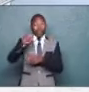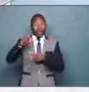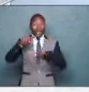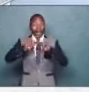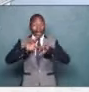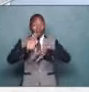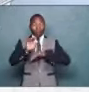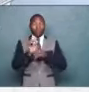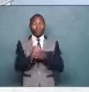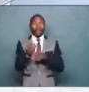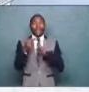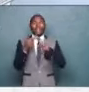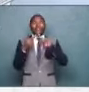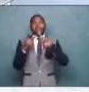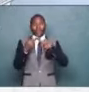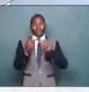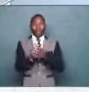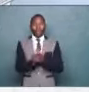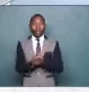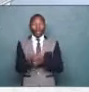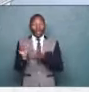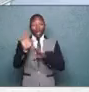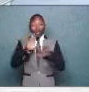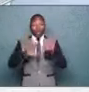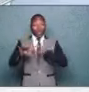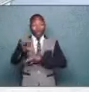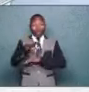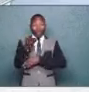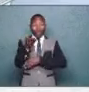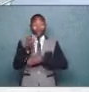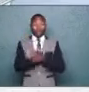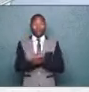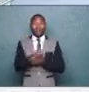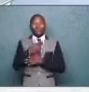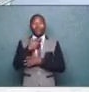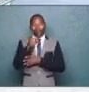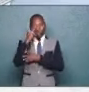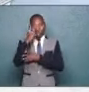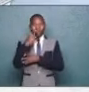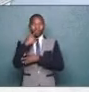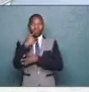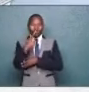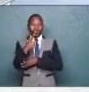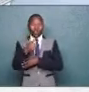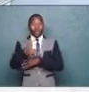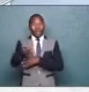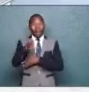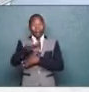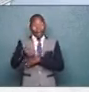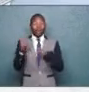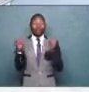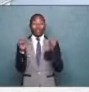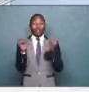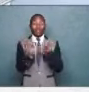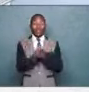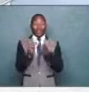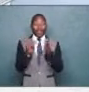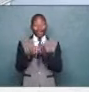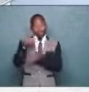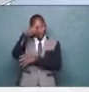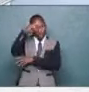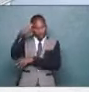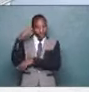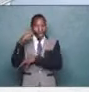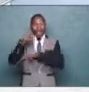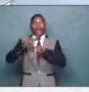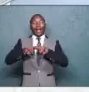ikhalemo. Chachiwiri, nyengo ya kumadera amenewo pofuna kuonetsetsa kuti madera ozizira komanso